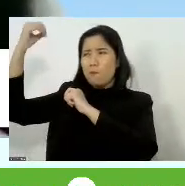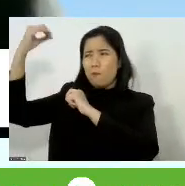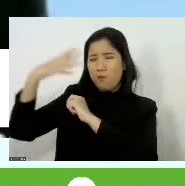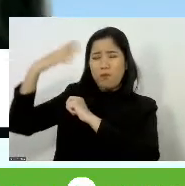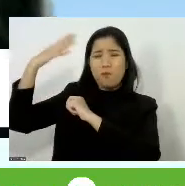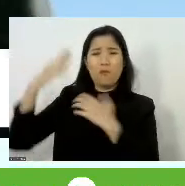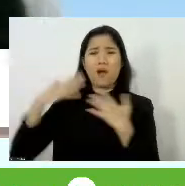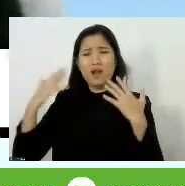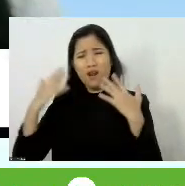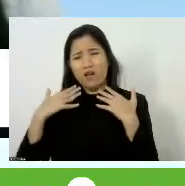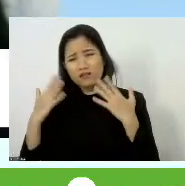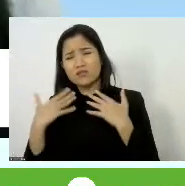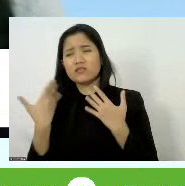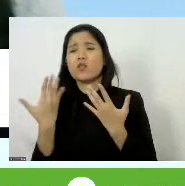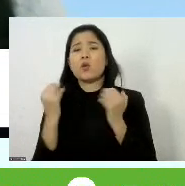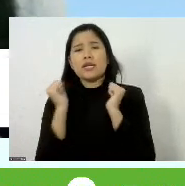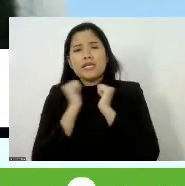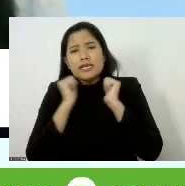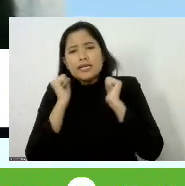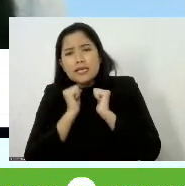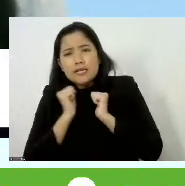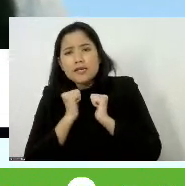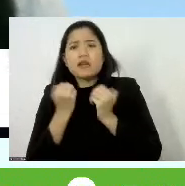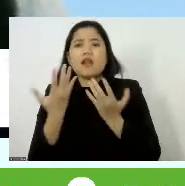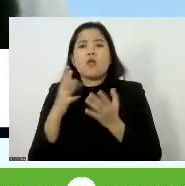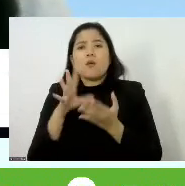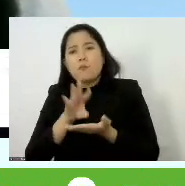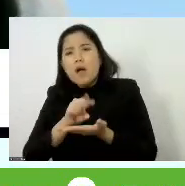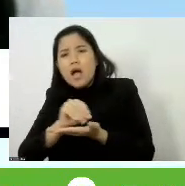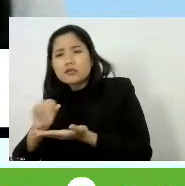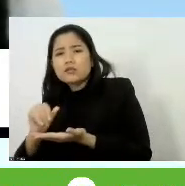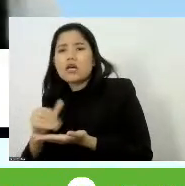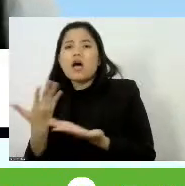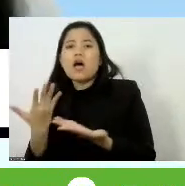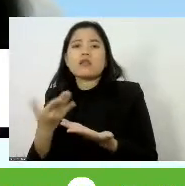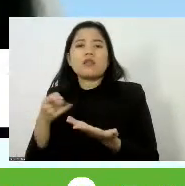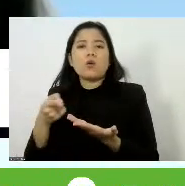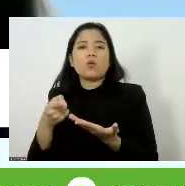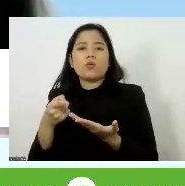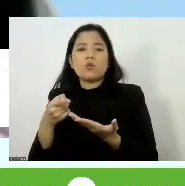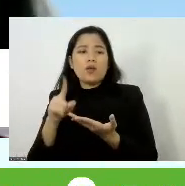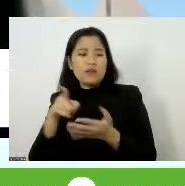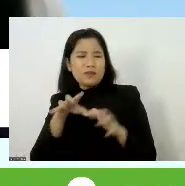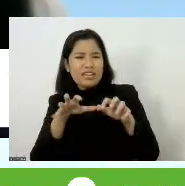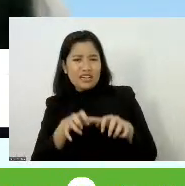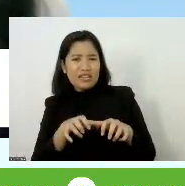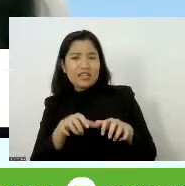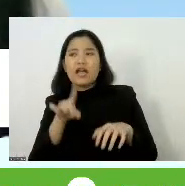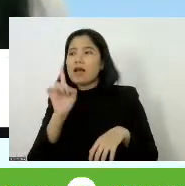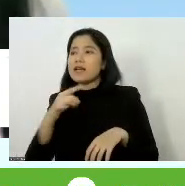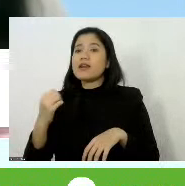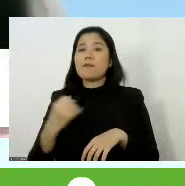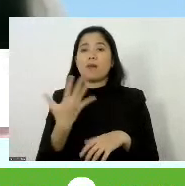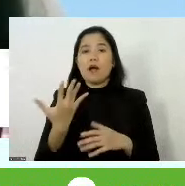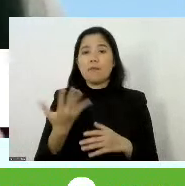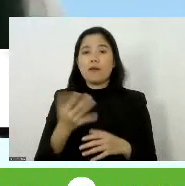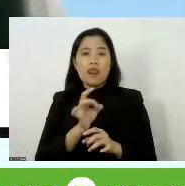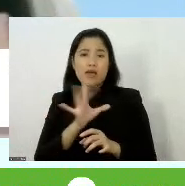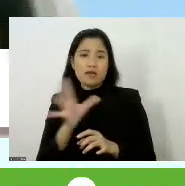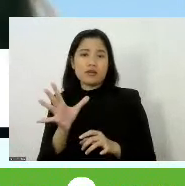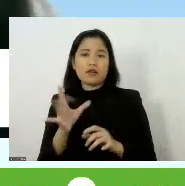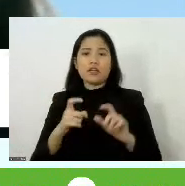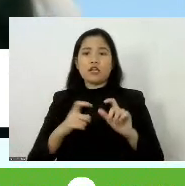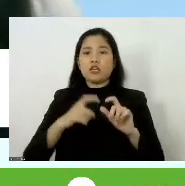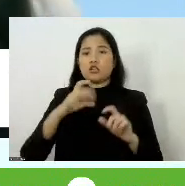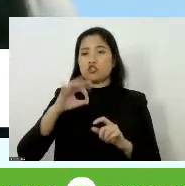atau basah atau malah jadi kering tapi ada dampak sosio-ekonomi ke masyarakatnya saya petaninya nih karena gagal